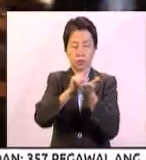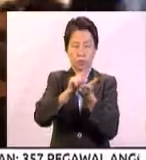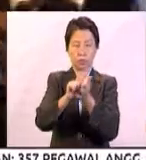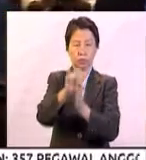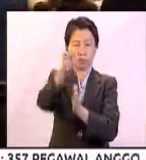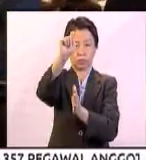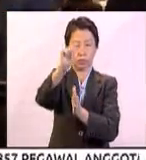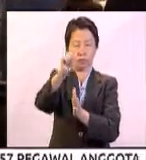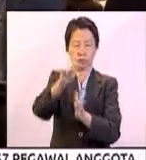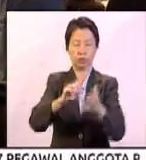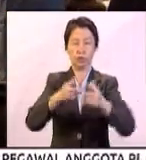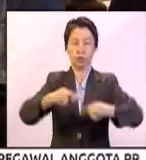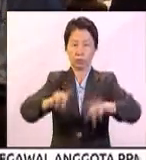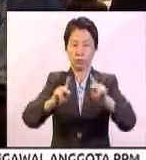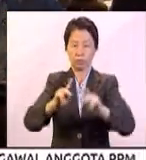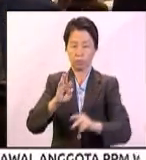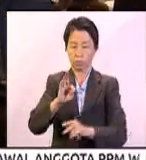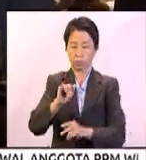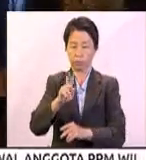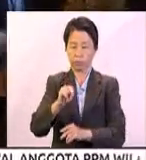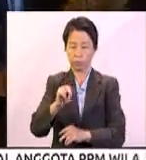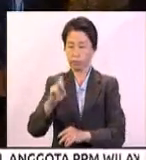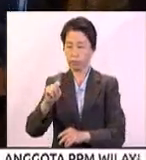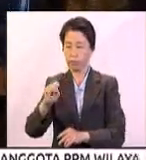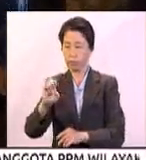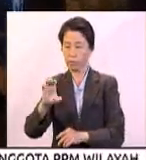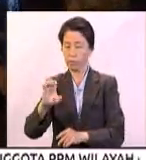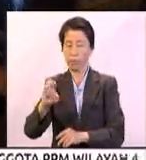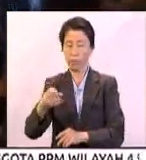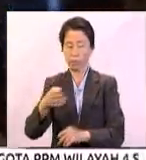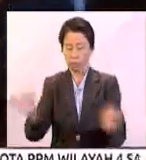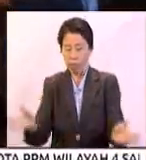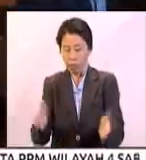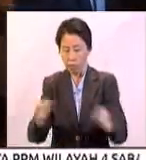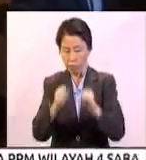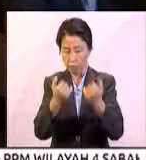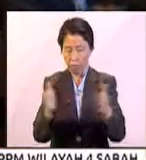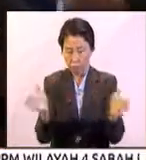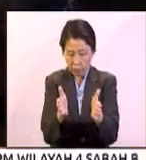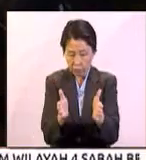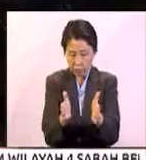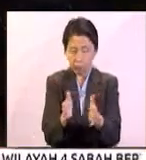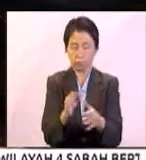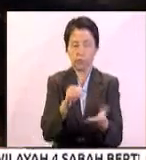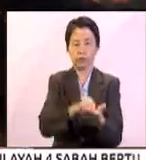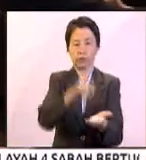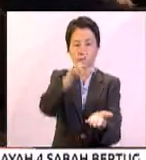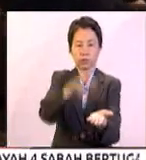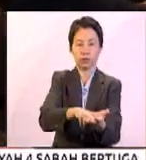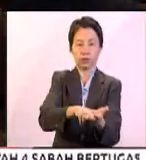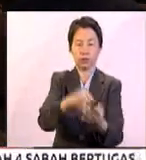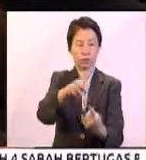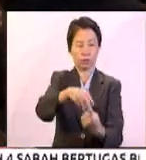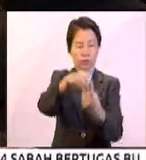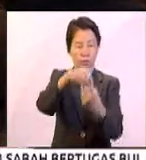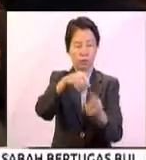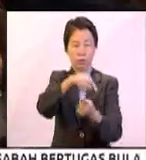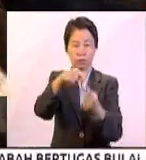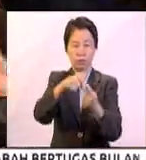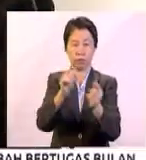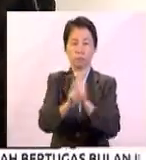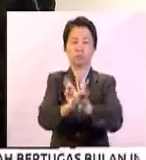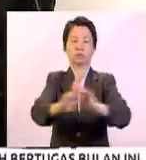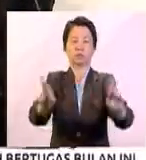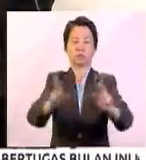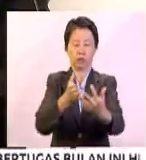tinggi. Potensi FinTech untuk merangsang pembangunan syarikat kecil sederhana mikro diiktiraf terutama apabila ia